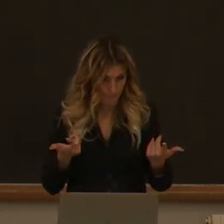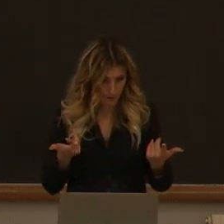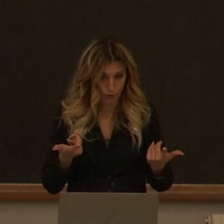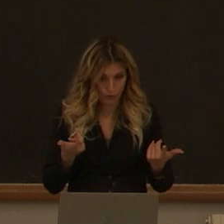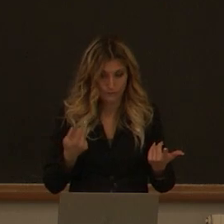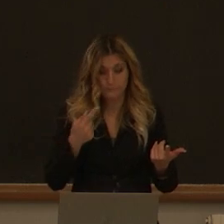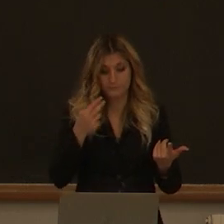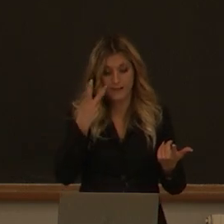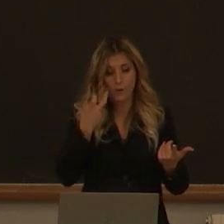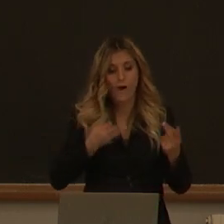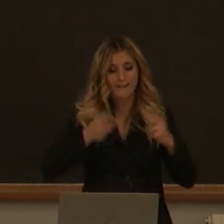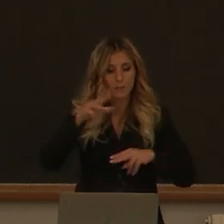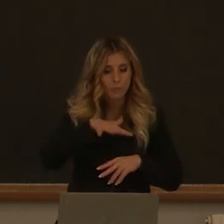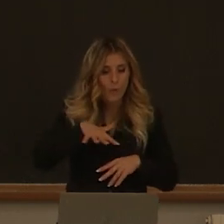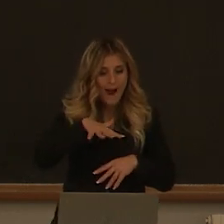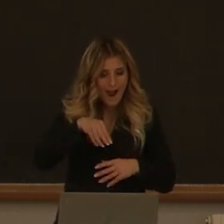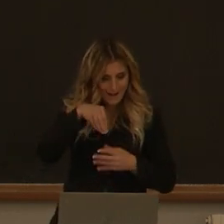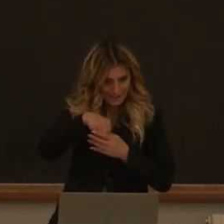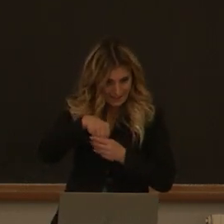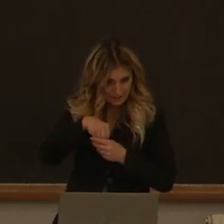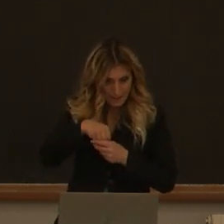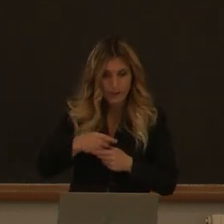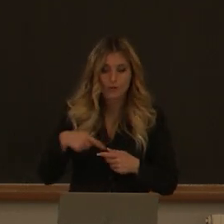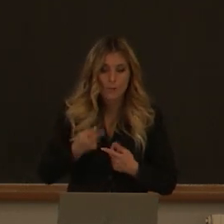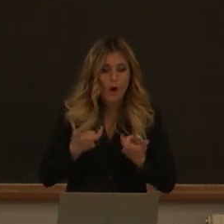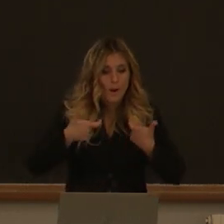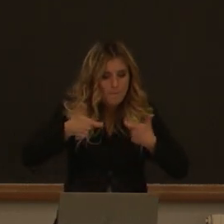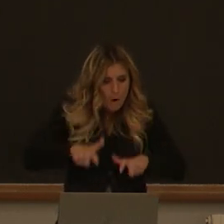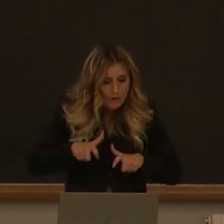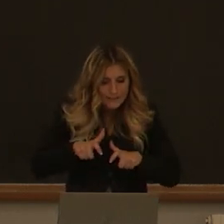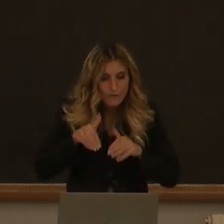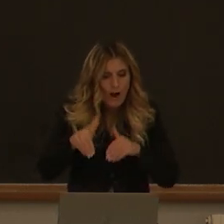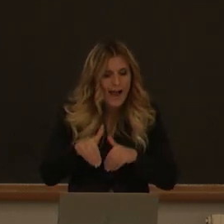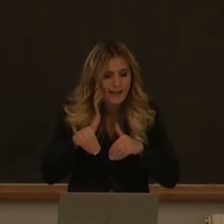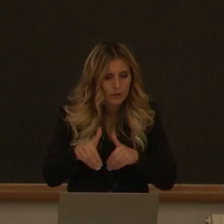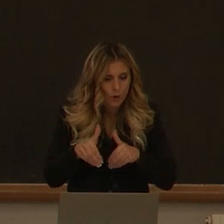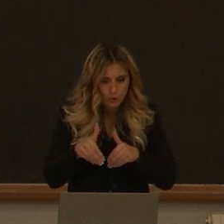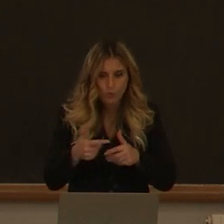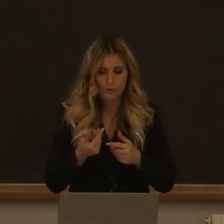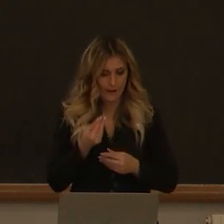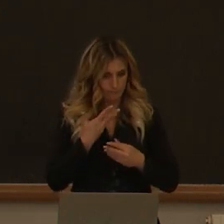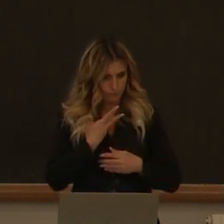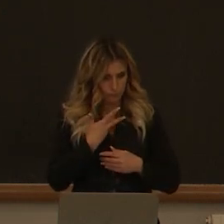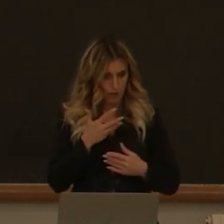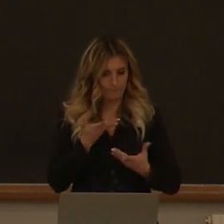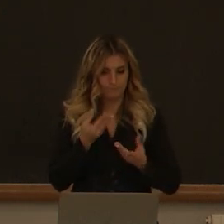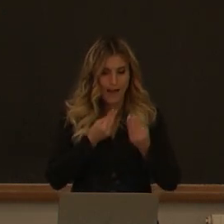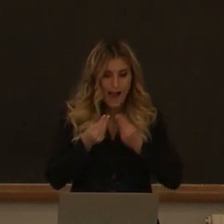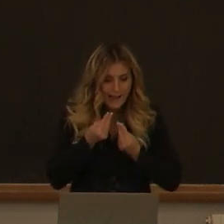aree interne, e perché l'agricoltura è uno degli elementi che poi permette